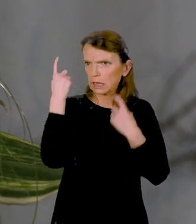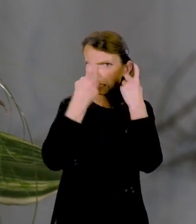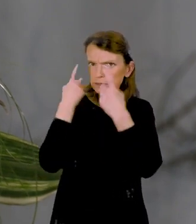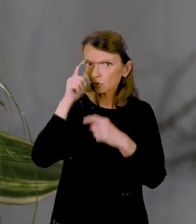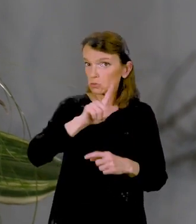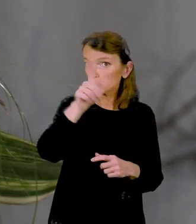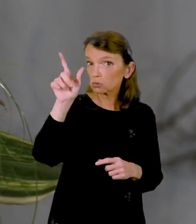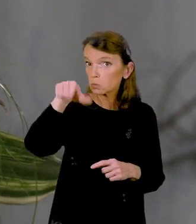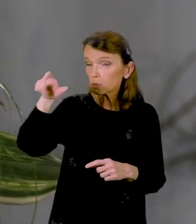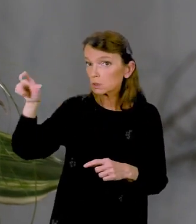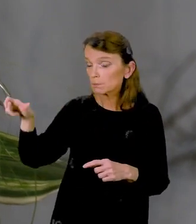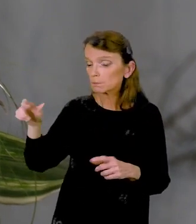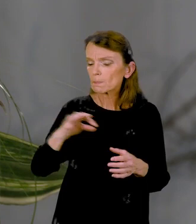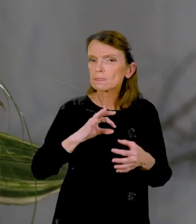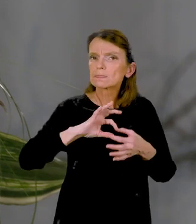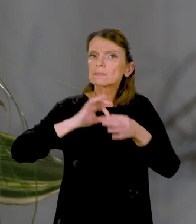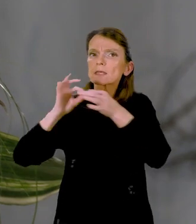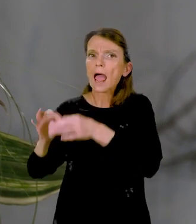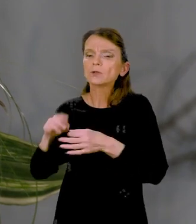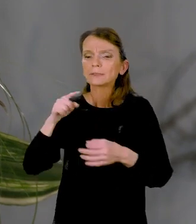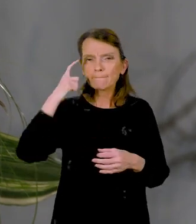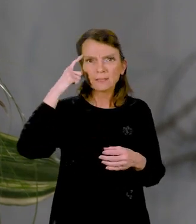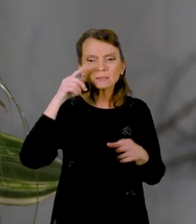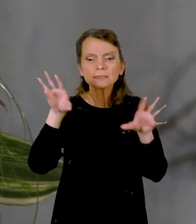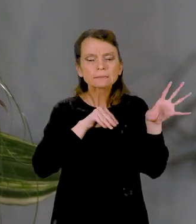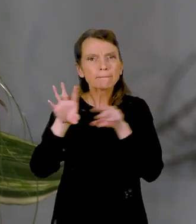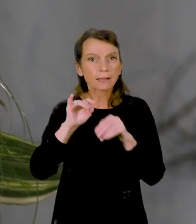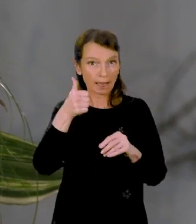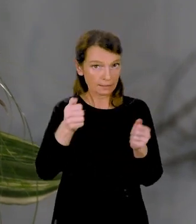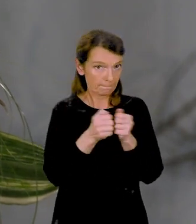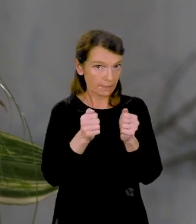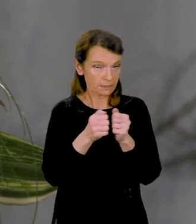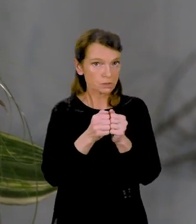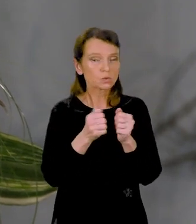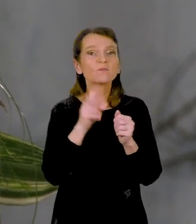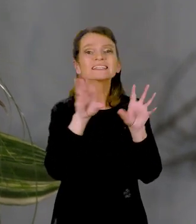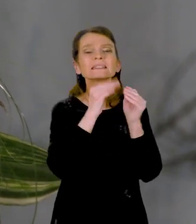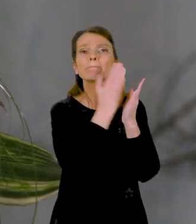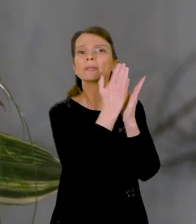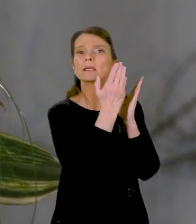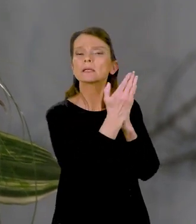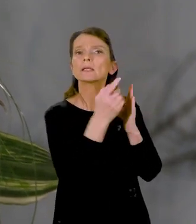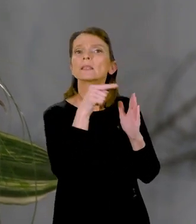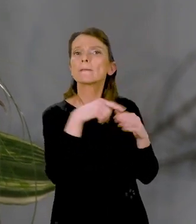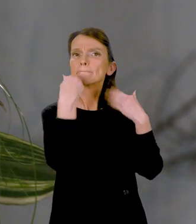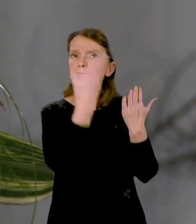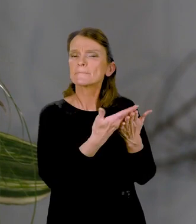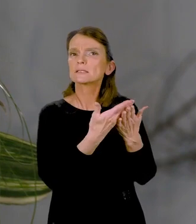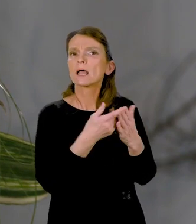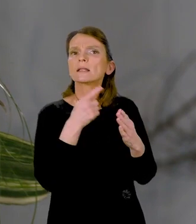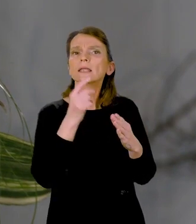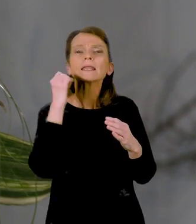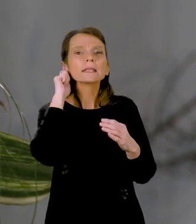Trajno naj bi bile misli nagrajencev zbrane na enem mestu in na voljo javnosti v zbirki nagrajencev s priznanjem občine Kočevje Deklica s